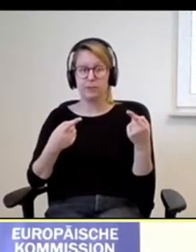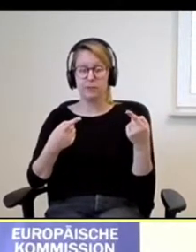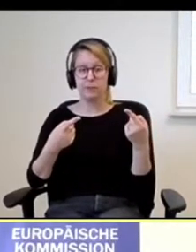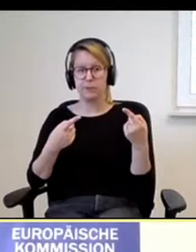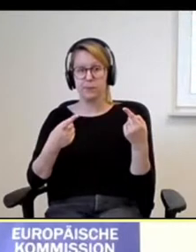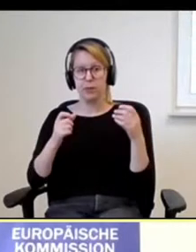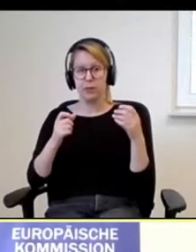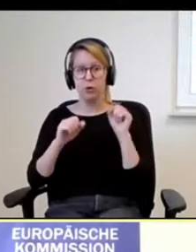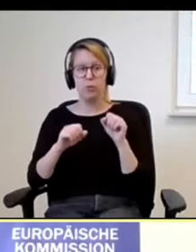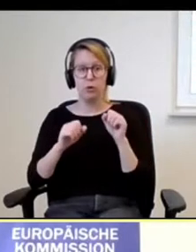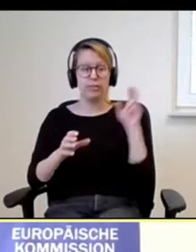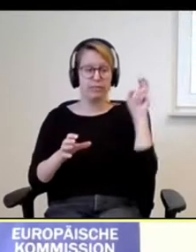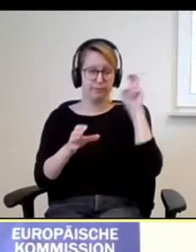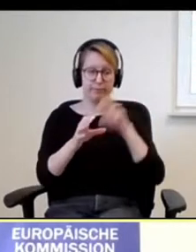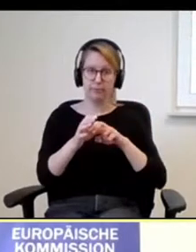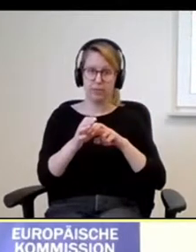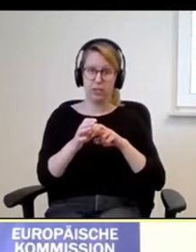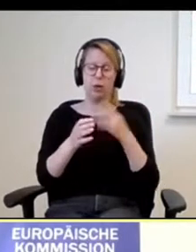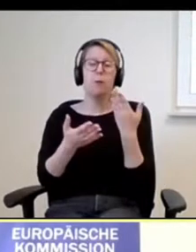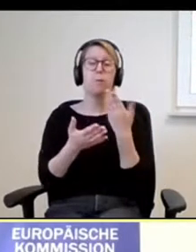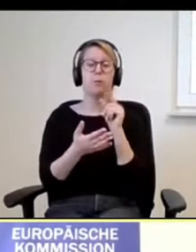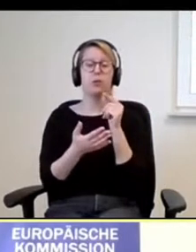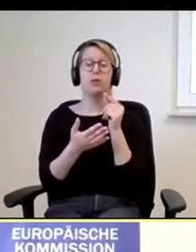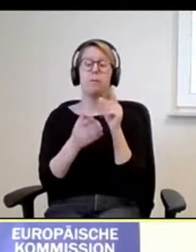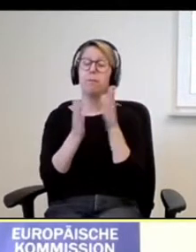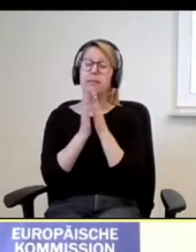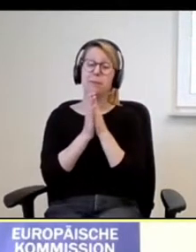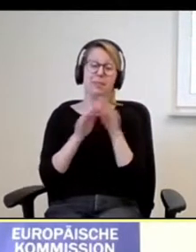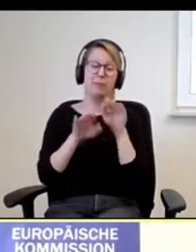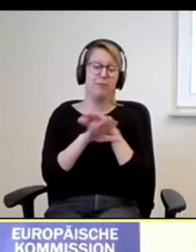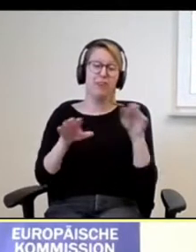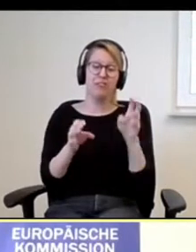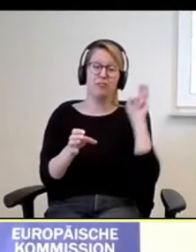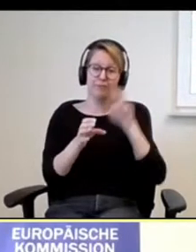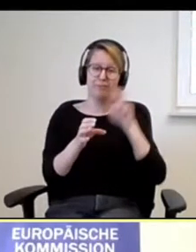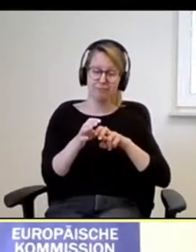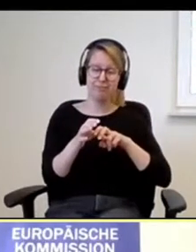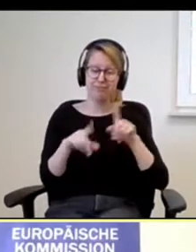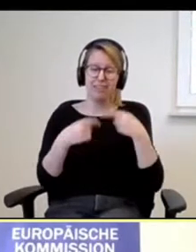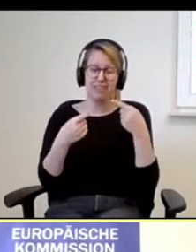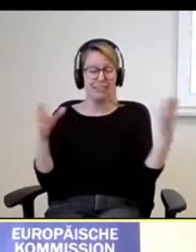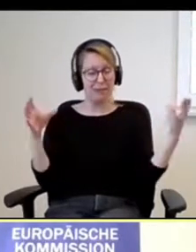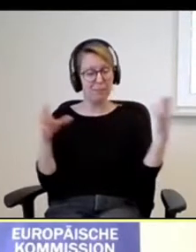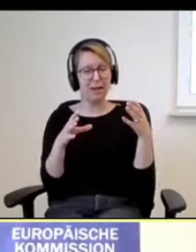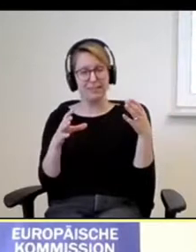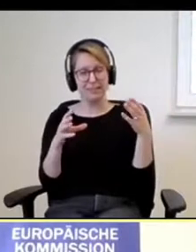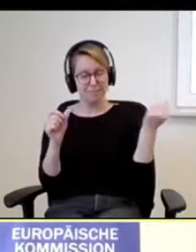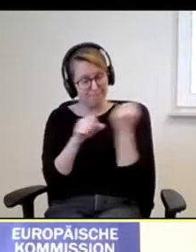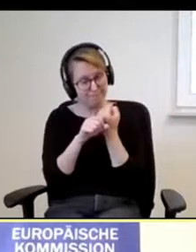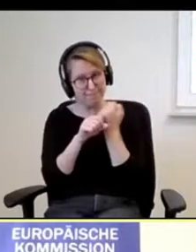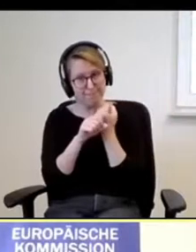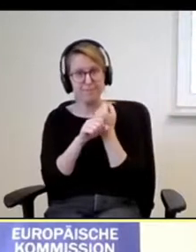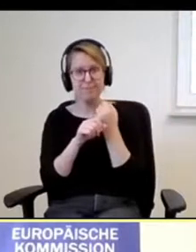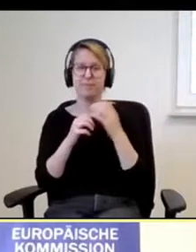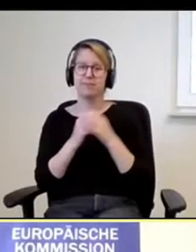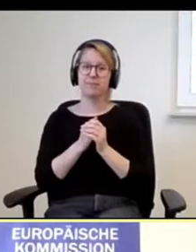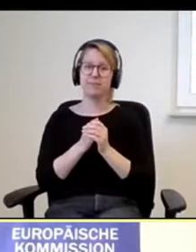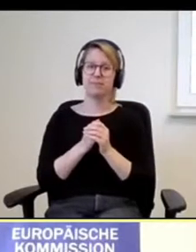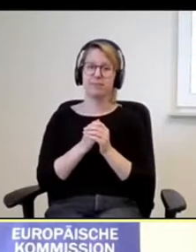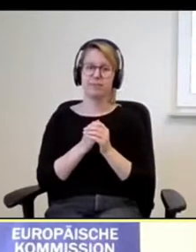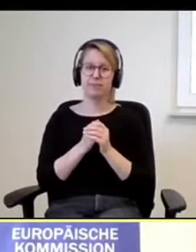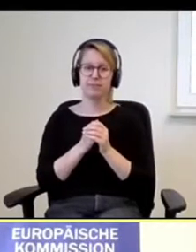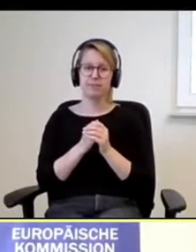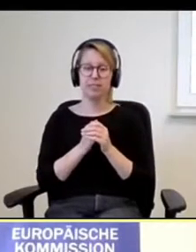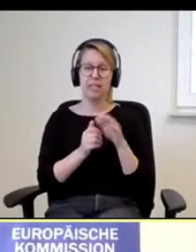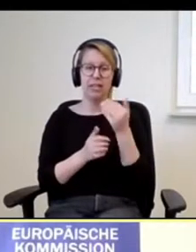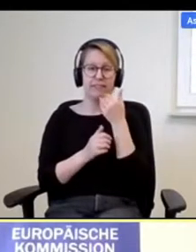plateforme, taper simplement conférence sur l'avenir de l'Europe, plateforme. Avec ça, merci beaucoup à tout le monde encore